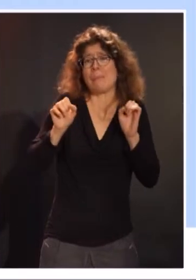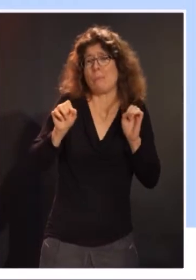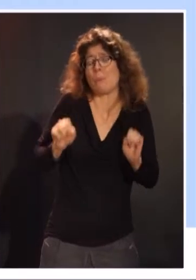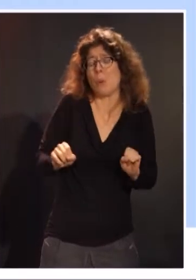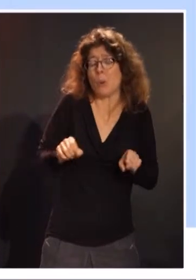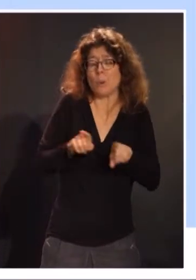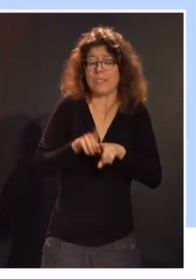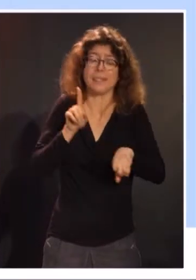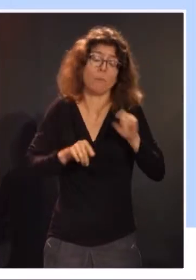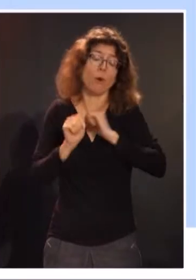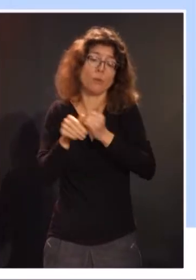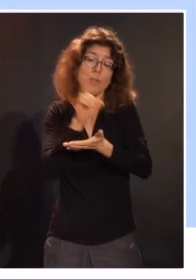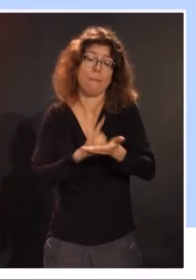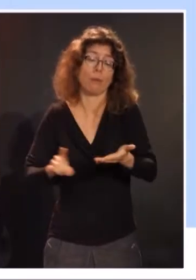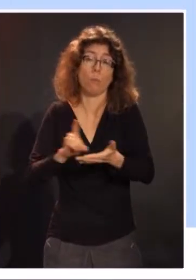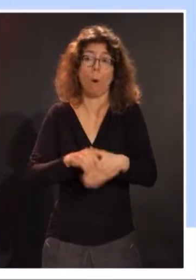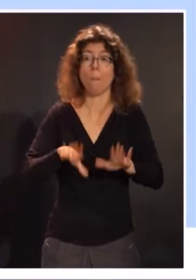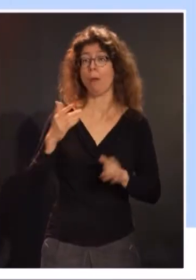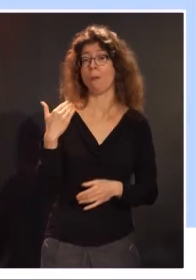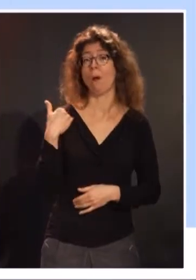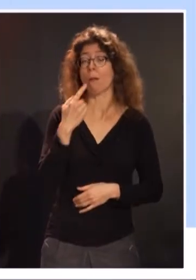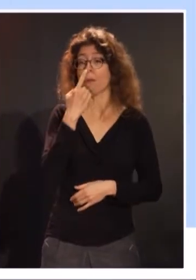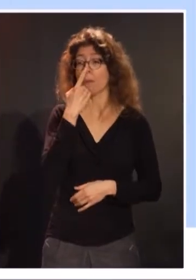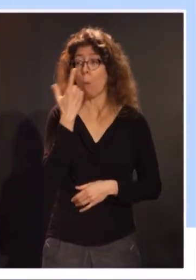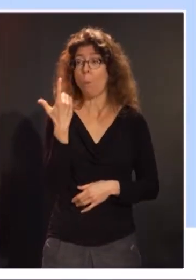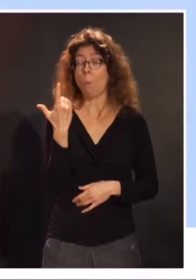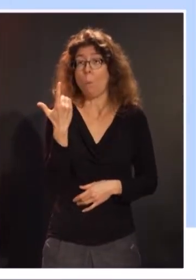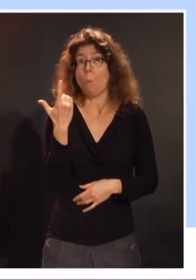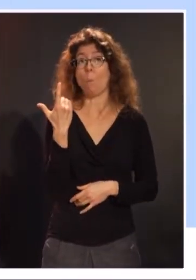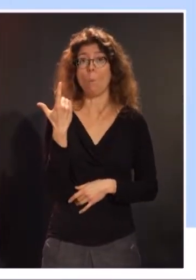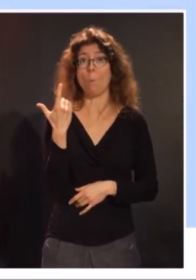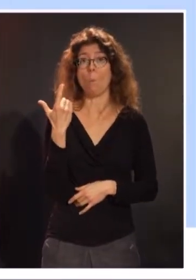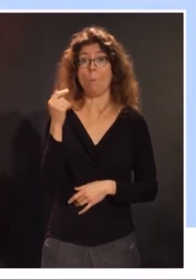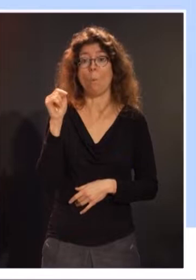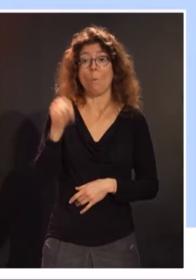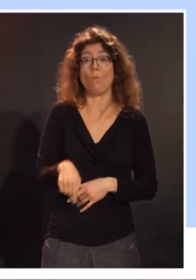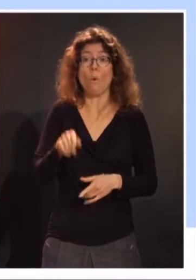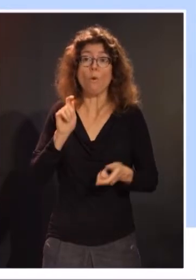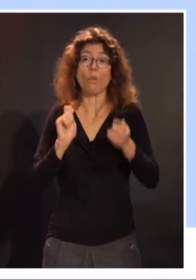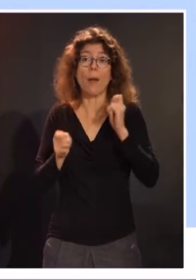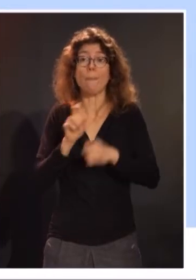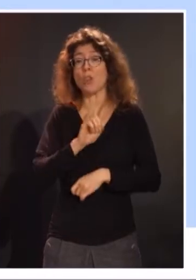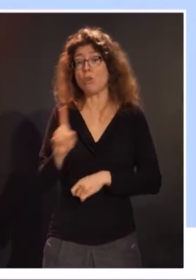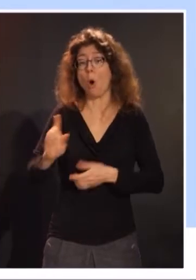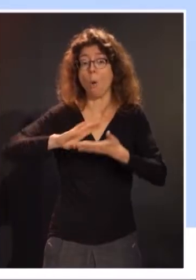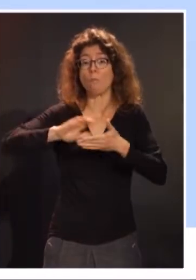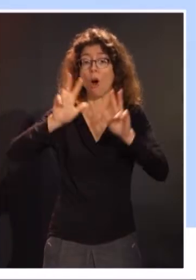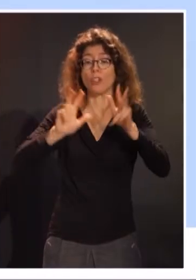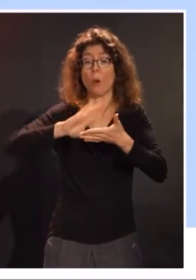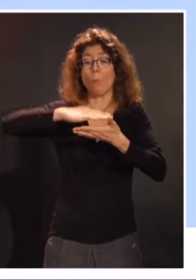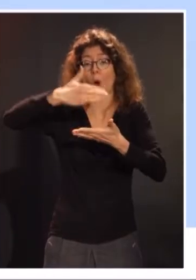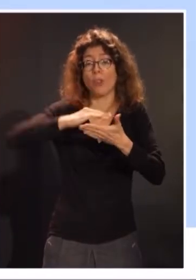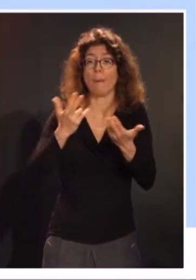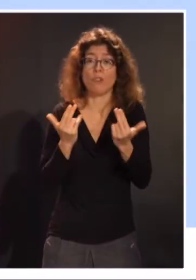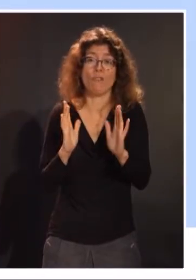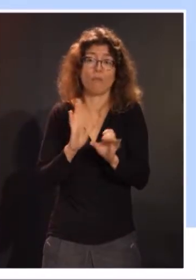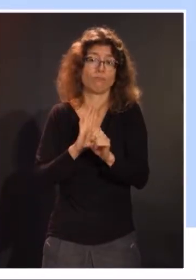départements, c'est tout à fait envisageable, mais là on n'avait pas forcément de levier qui orientait plus vers une tablette. Et